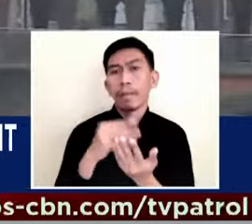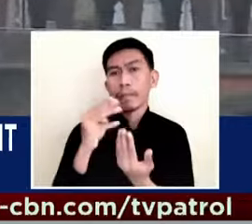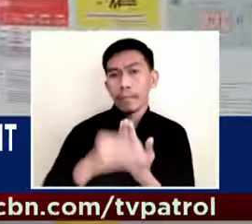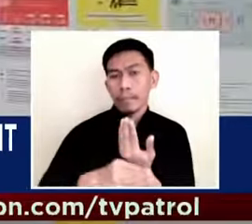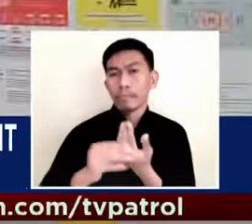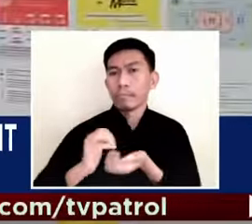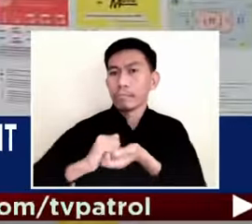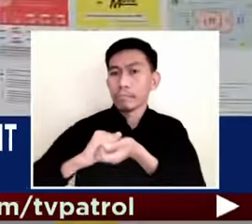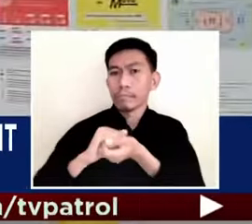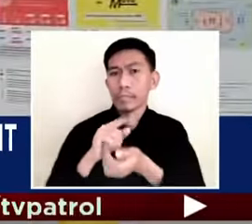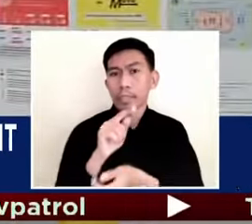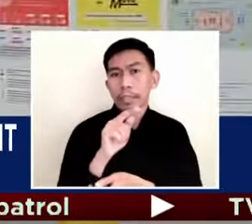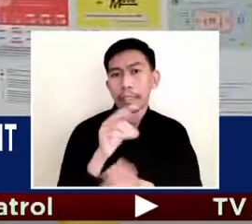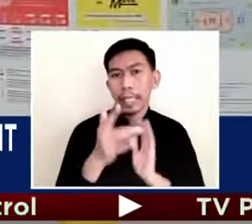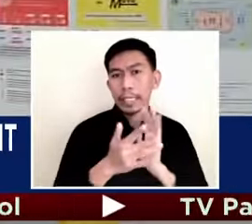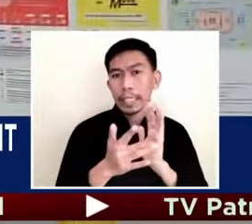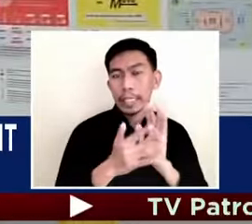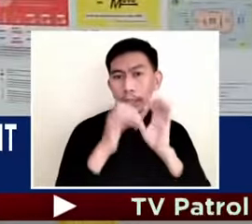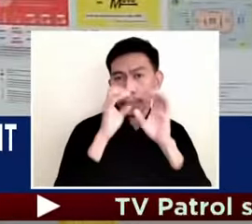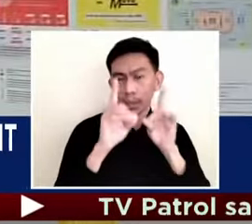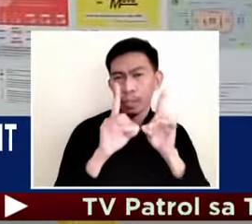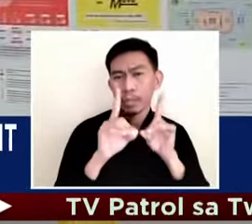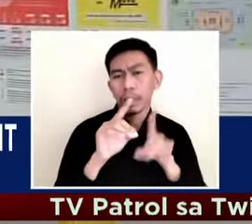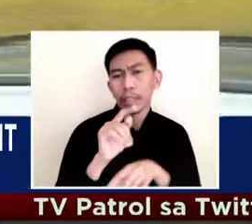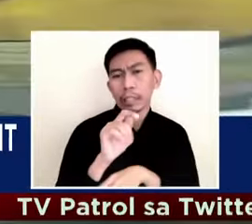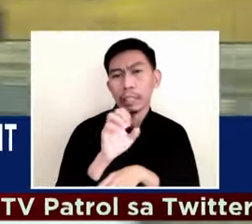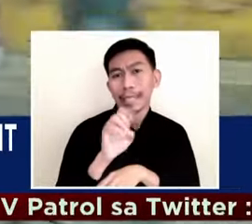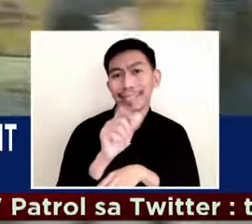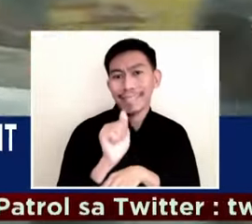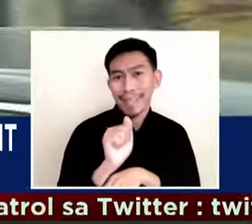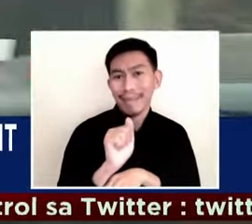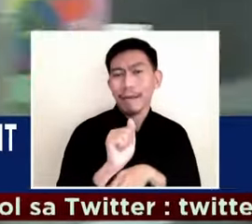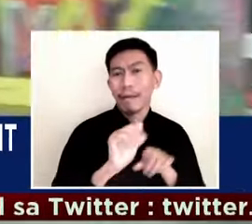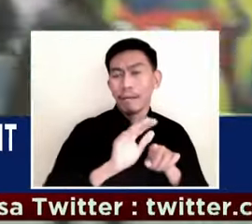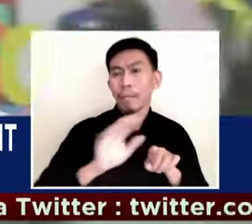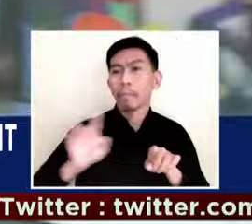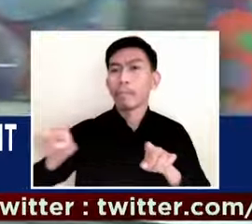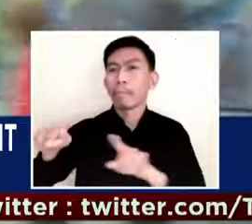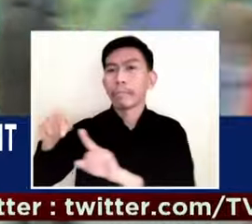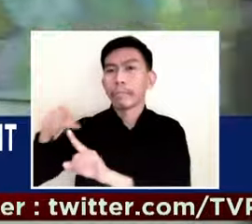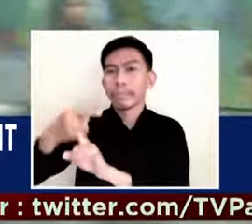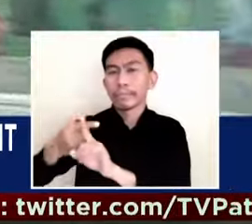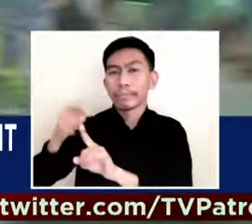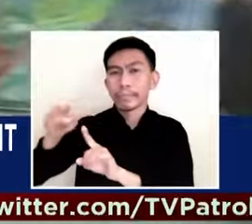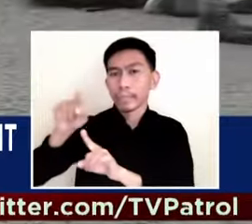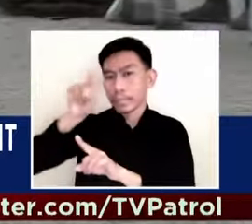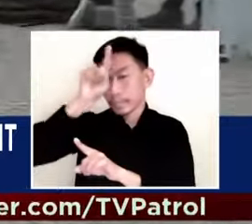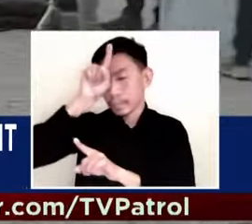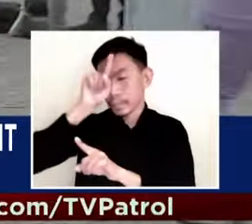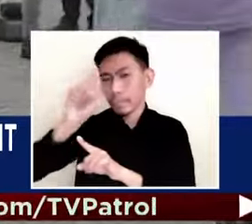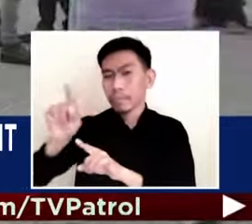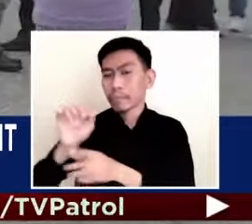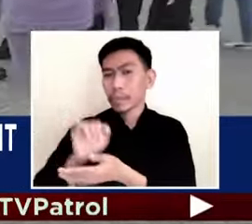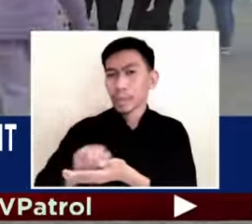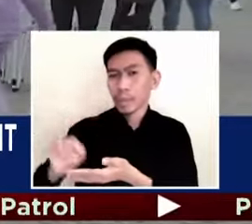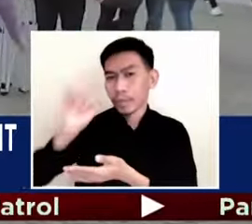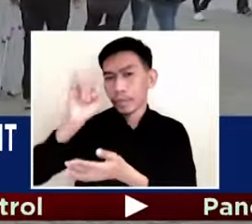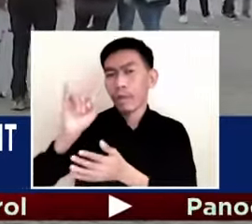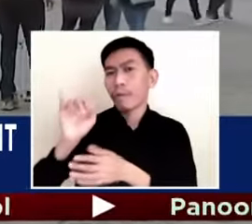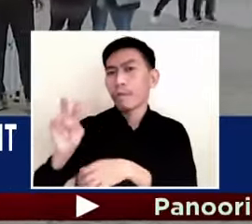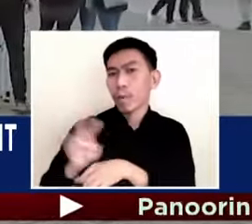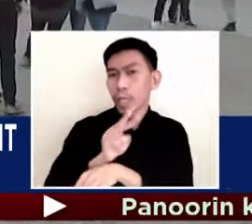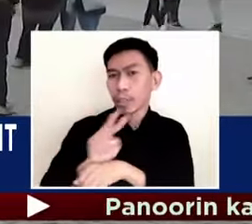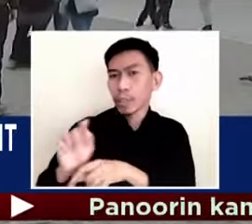Technical Education and Skills Development Authority o TESDA at ang German Federal Institute for Vocational Education and Training para